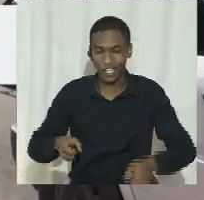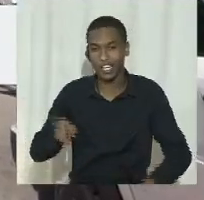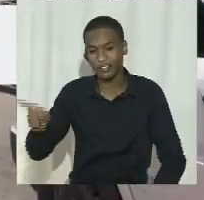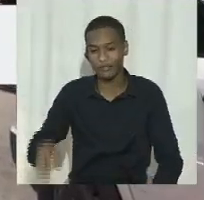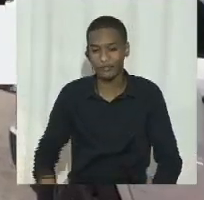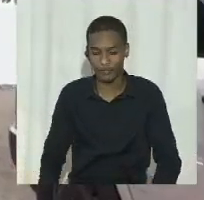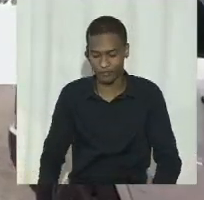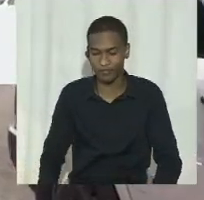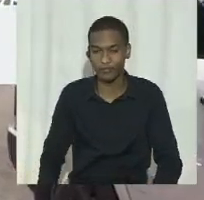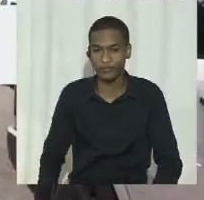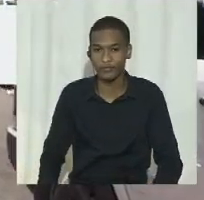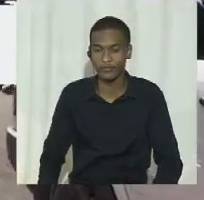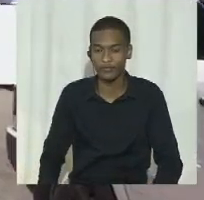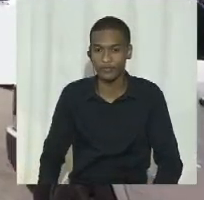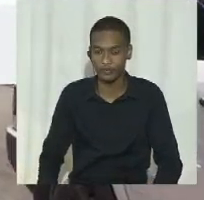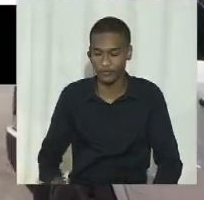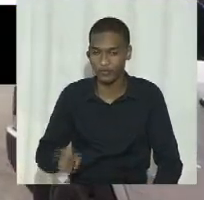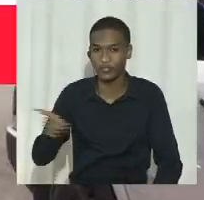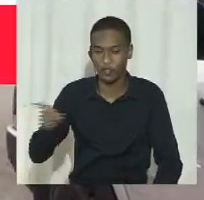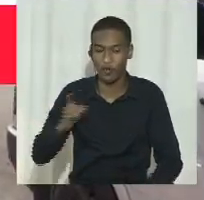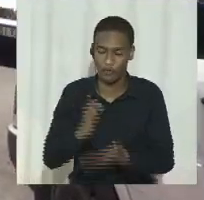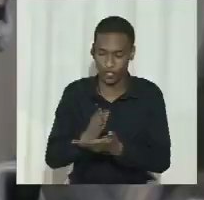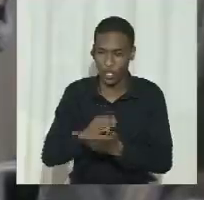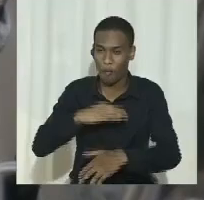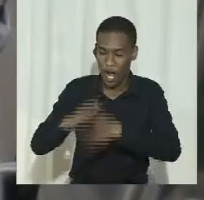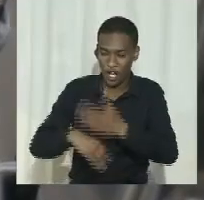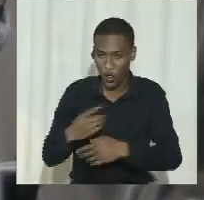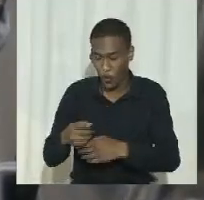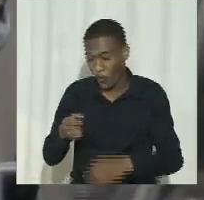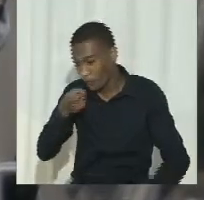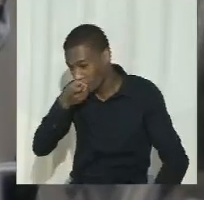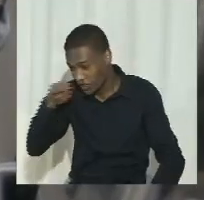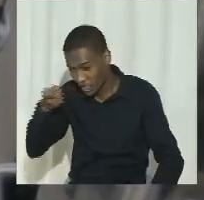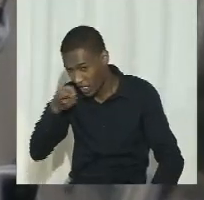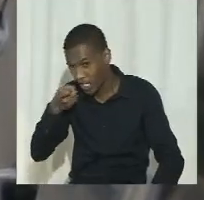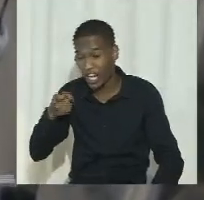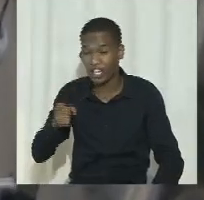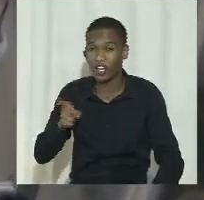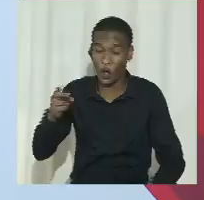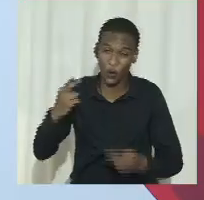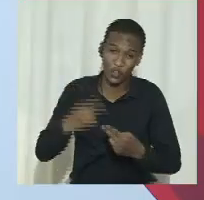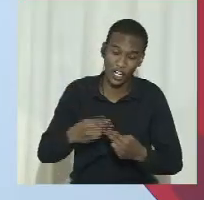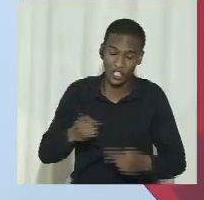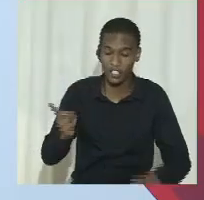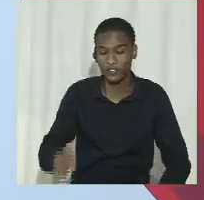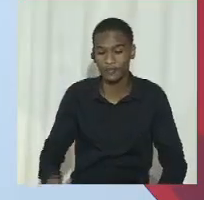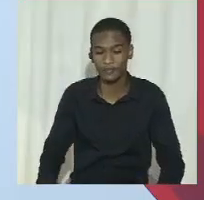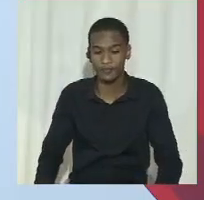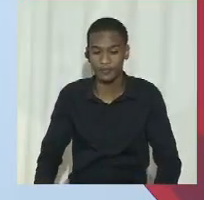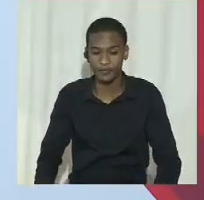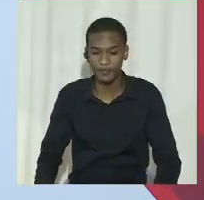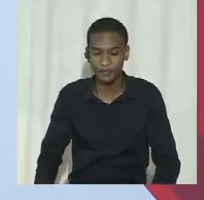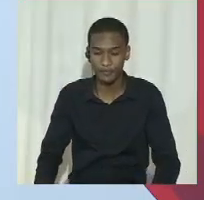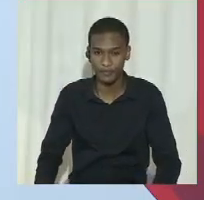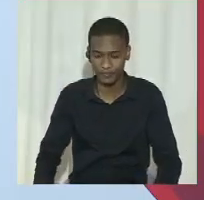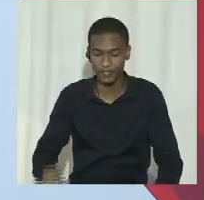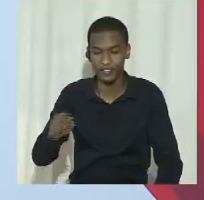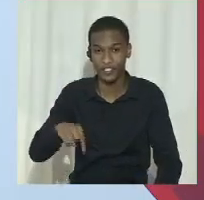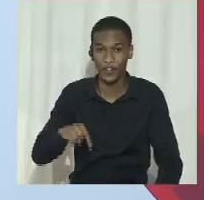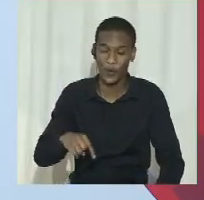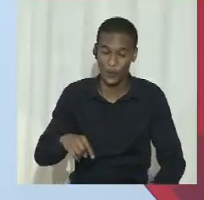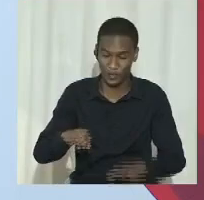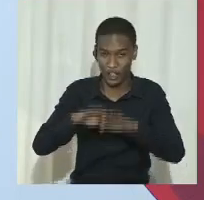tamin'ny nahavitany ny fandraisana ara-teknika miaraka amin'ny carte grise vaovao. Ny pejin'ny tontolo